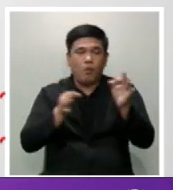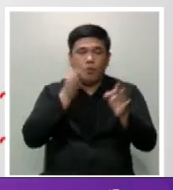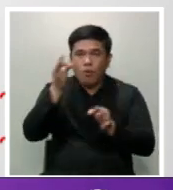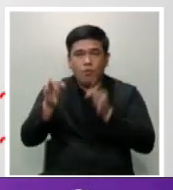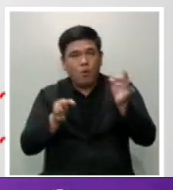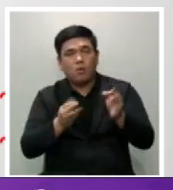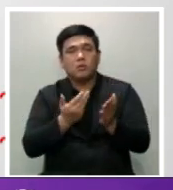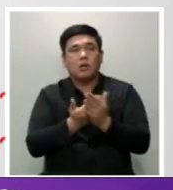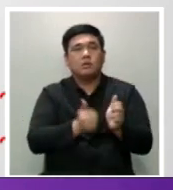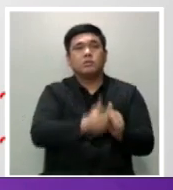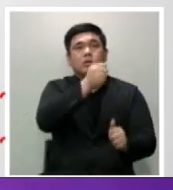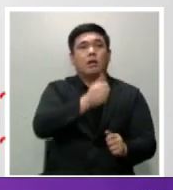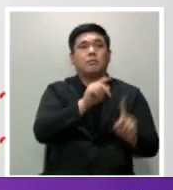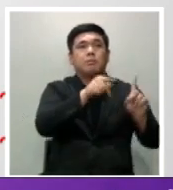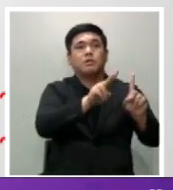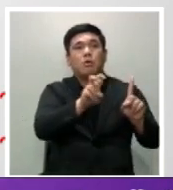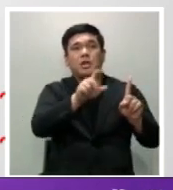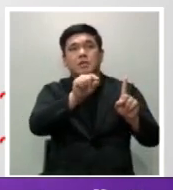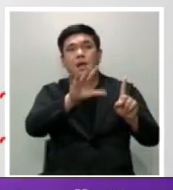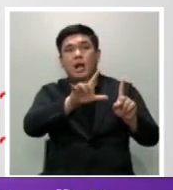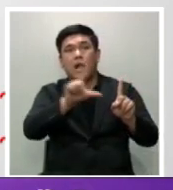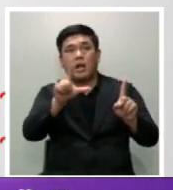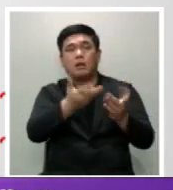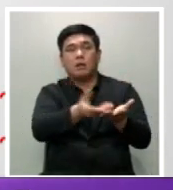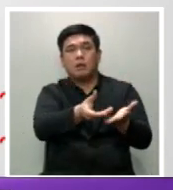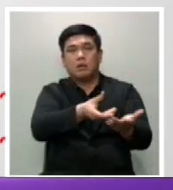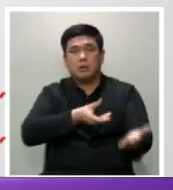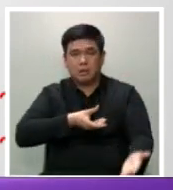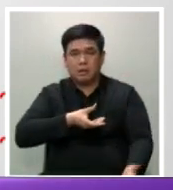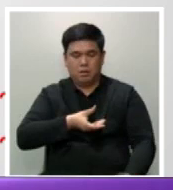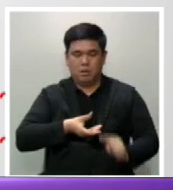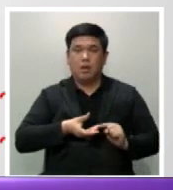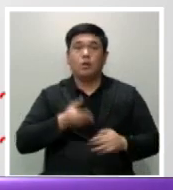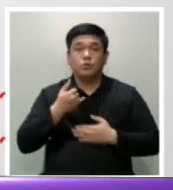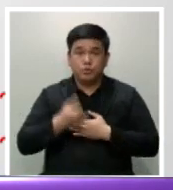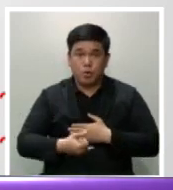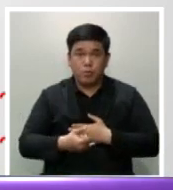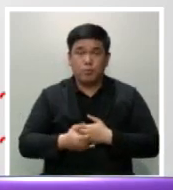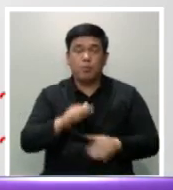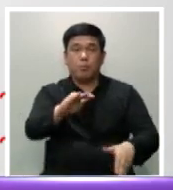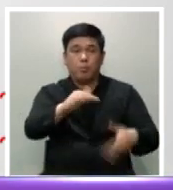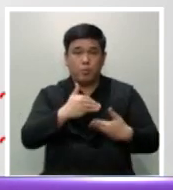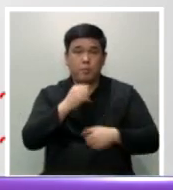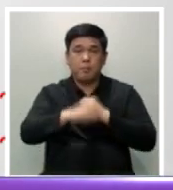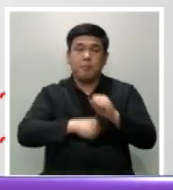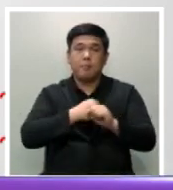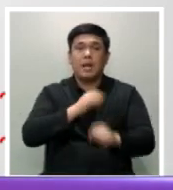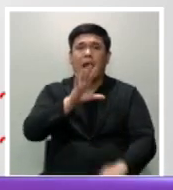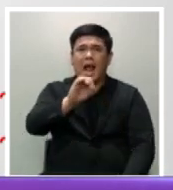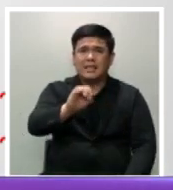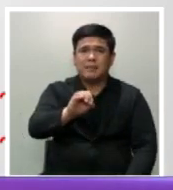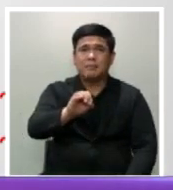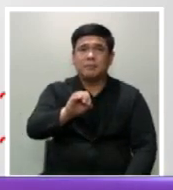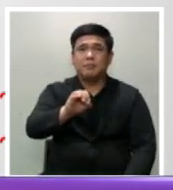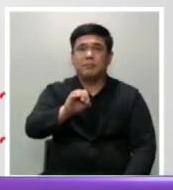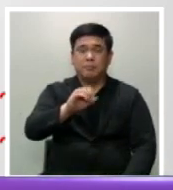นะได้เงิน 1,225 ล้านบาทท่านประธานมันจบเพียงแค่นำเข้าบุหรี่ถึงปี2550แ